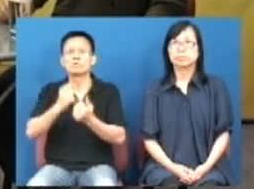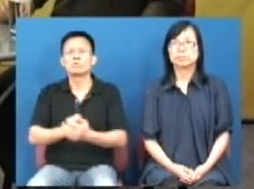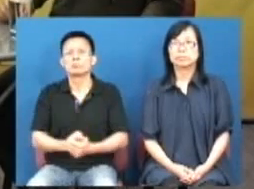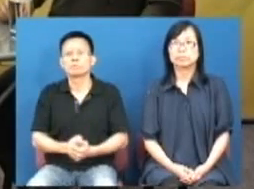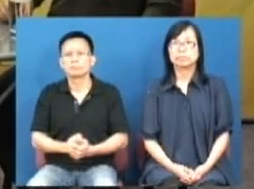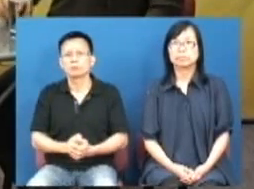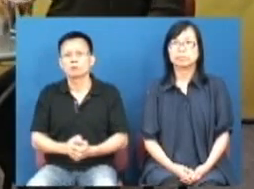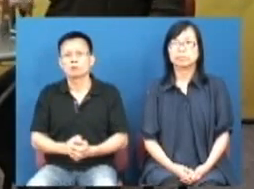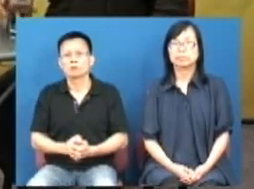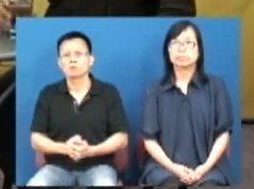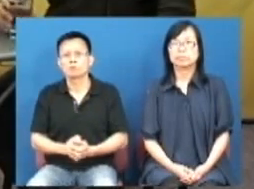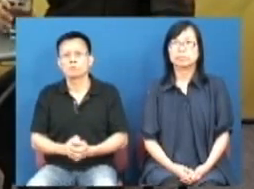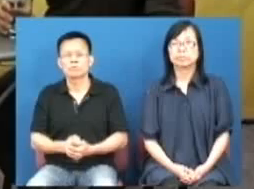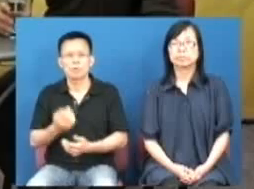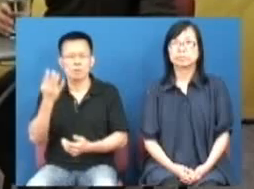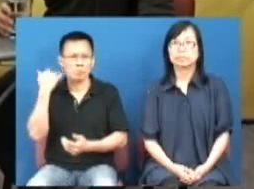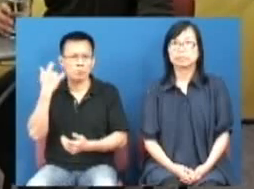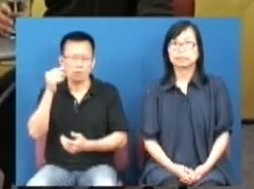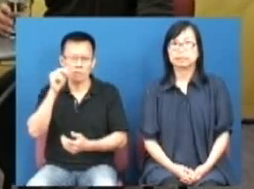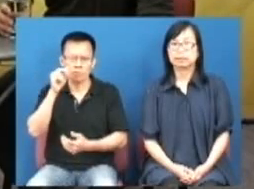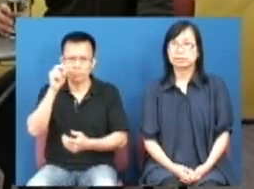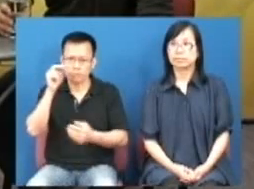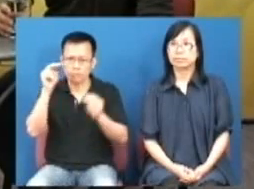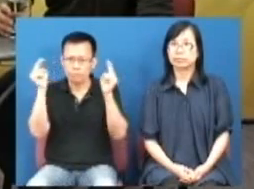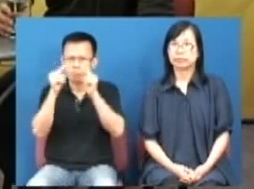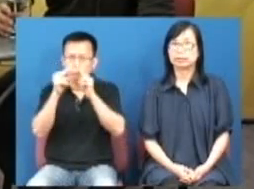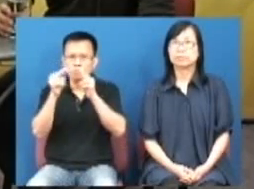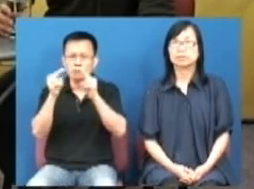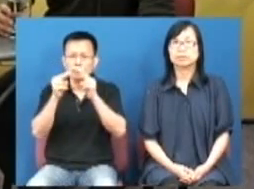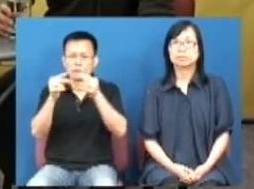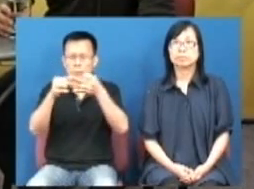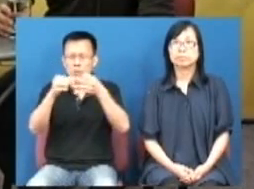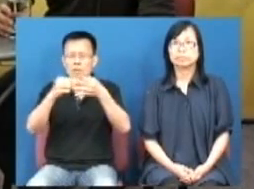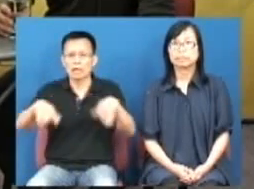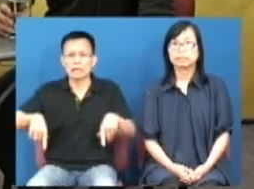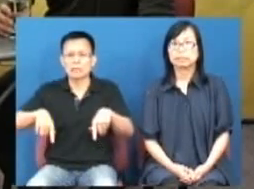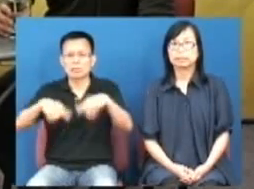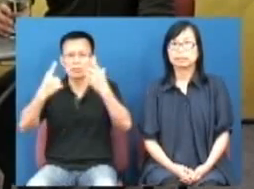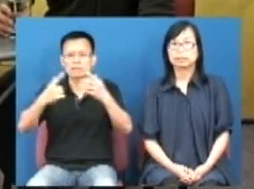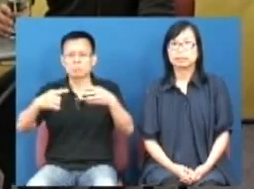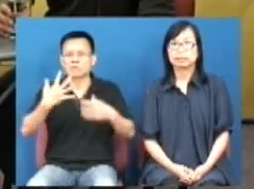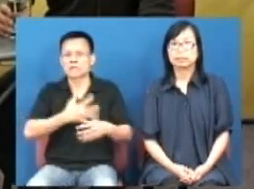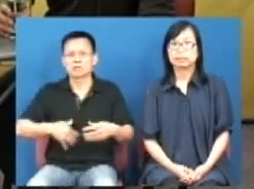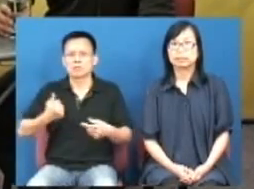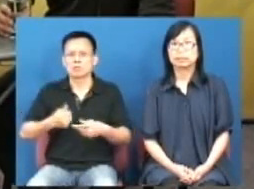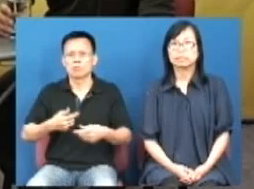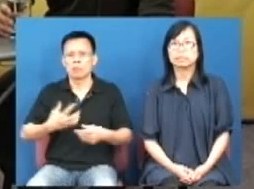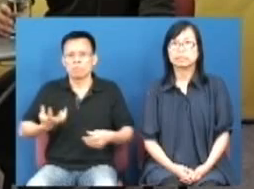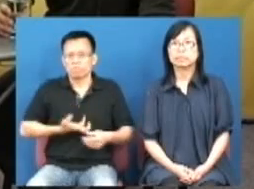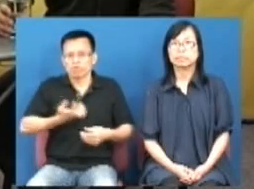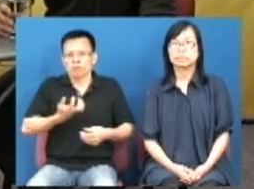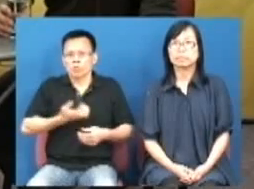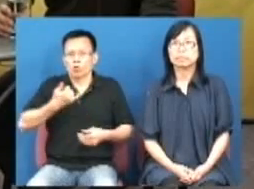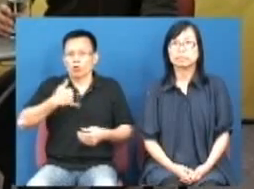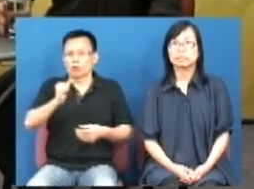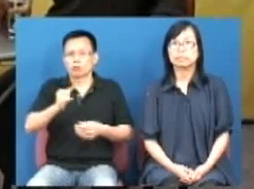好啦，嗰日我見到係阿子健林子健 係 好勞氣，去到佢哋嘅辦事處度抗議。